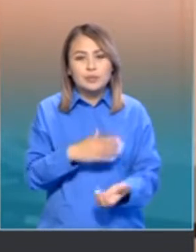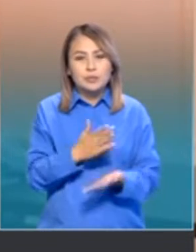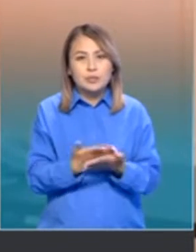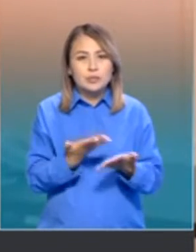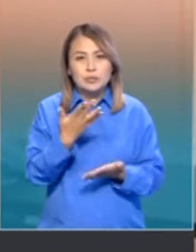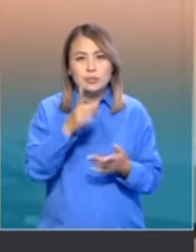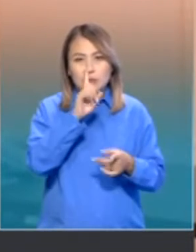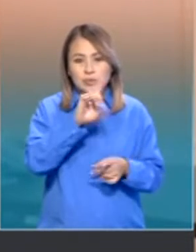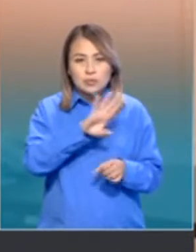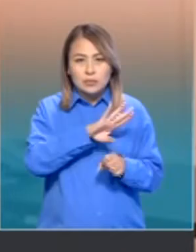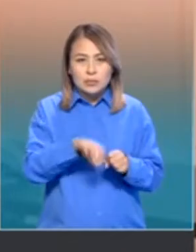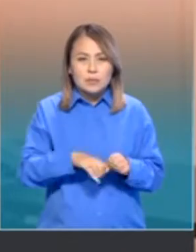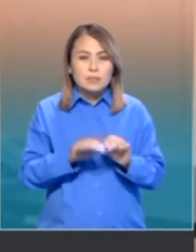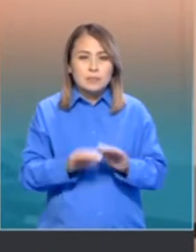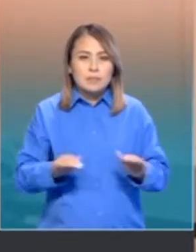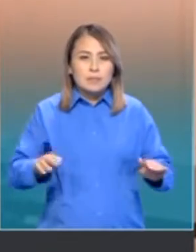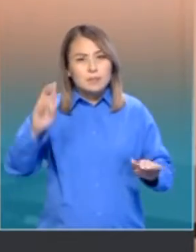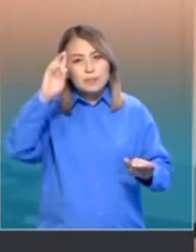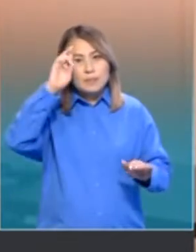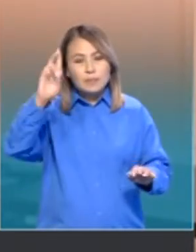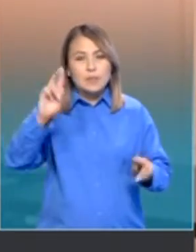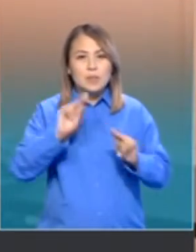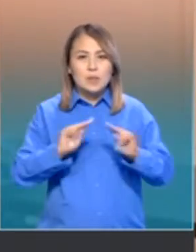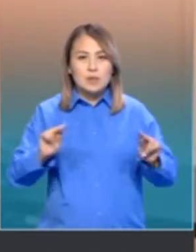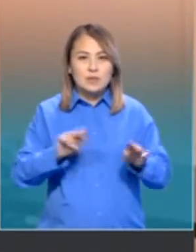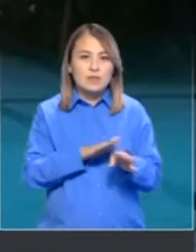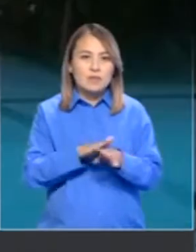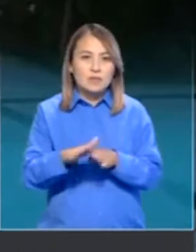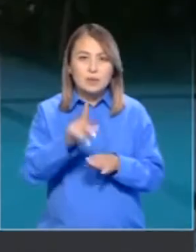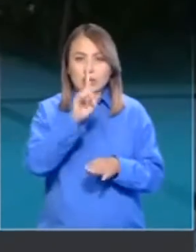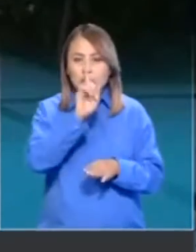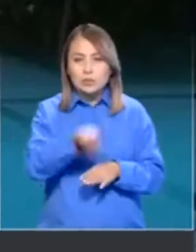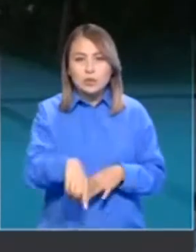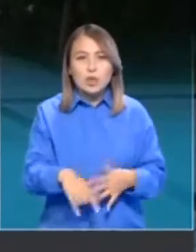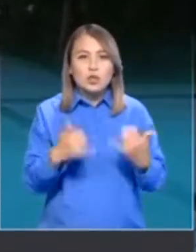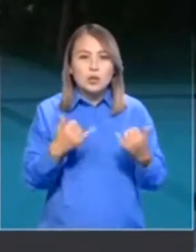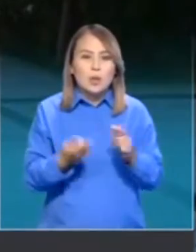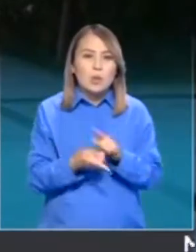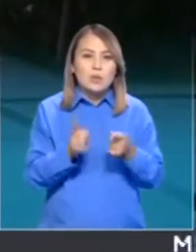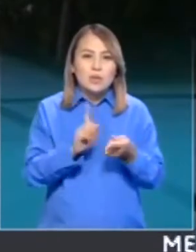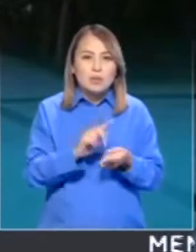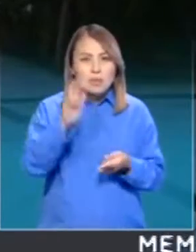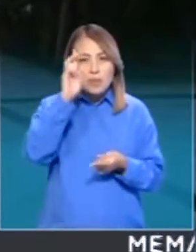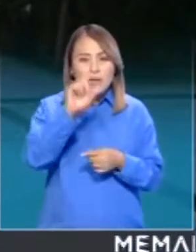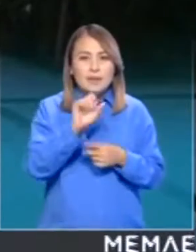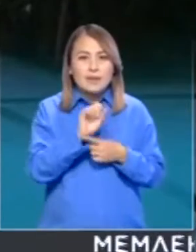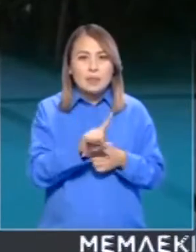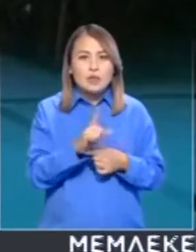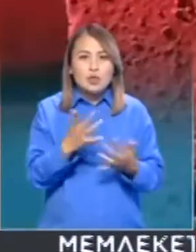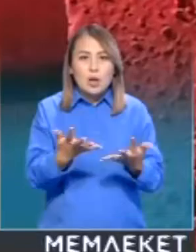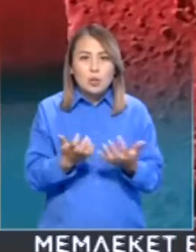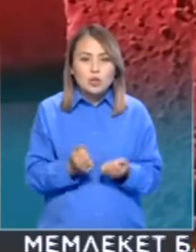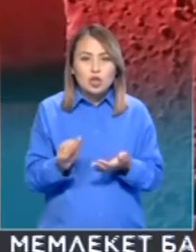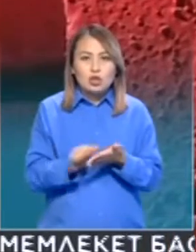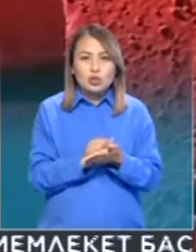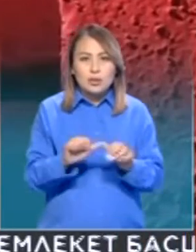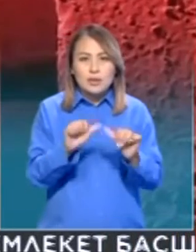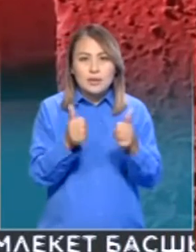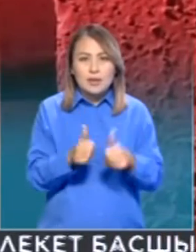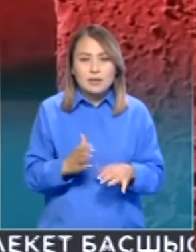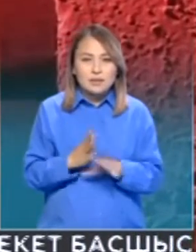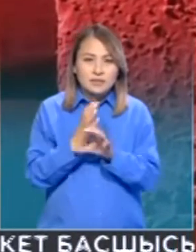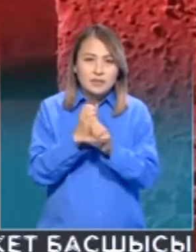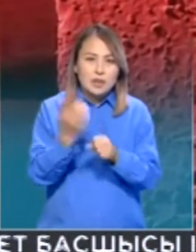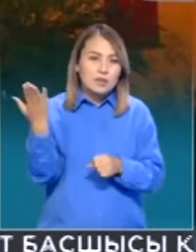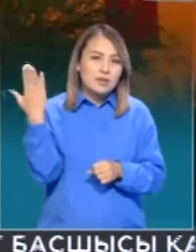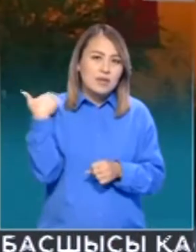жоймаған жағдайларда балабақшаларға мемлекеттік білім беру тапсырысы орналастырылмайды. Тағы бір өзгеріс, мемлекеттік тапсырысты алу үшін құжаттар саны қысқартылды.